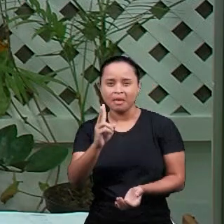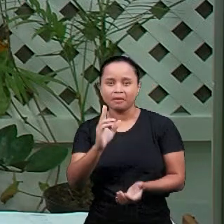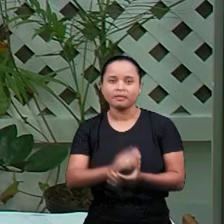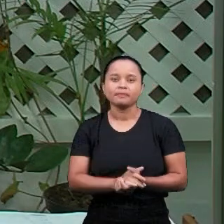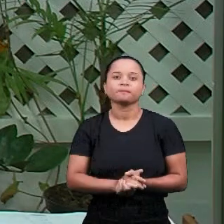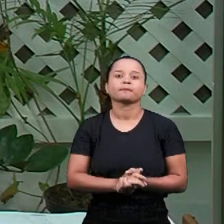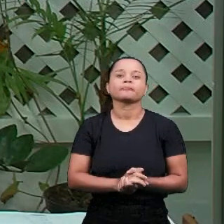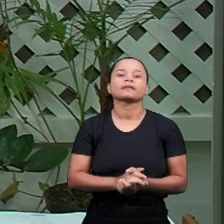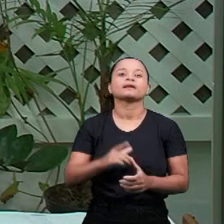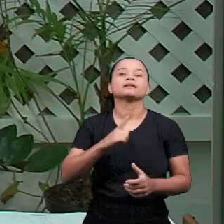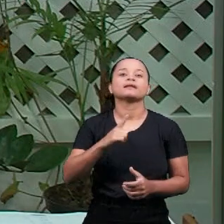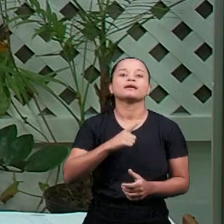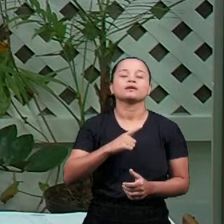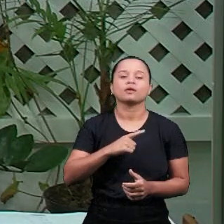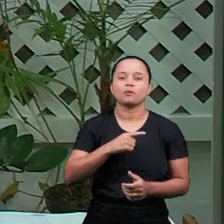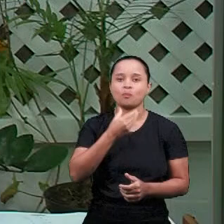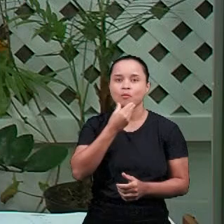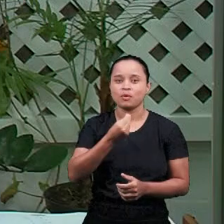Miguel